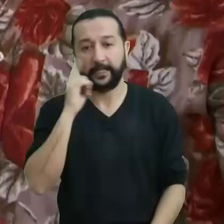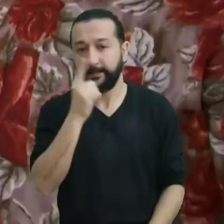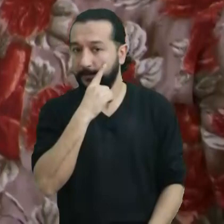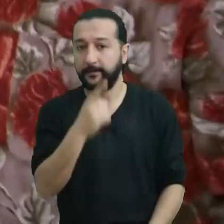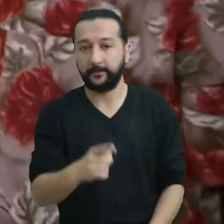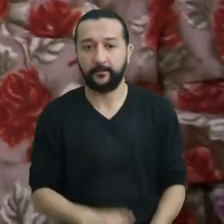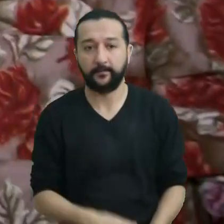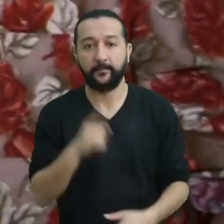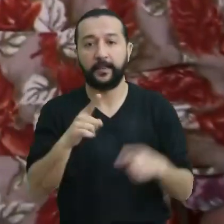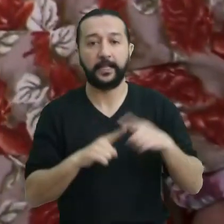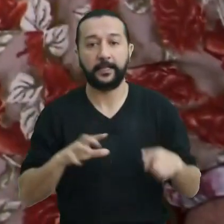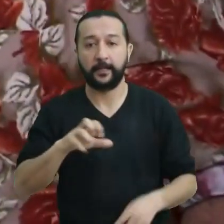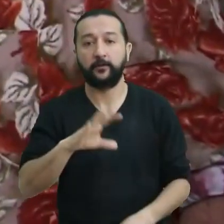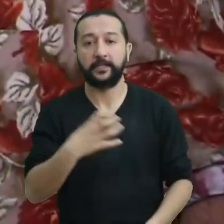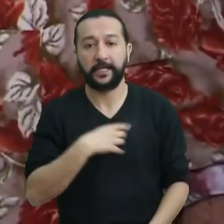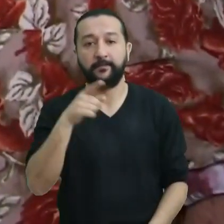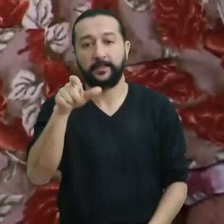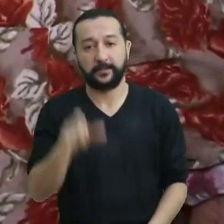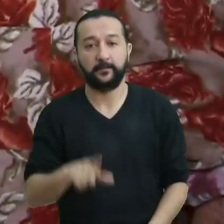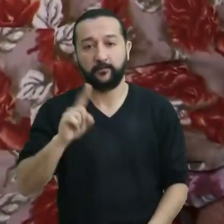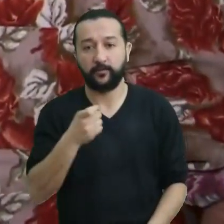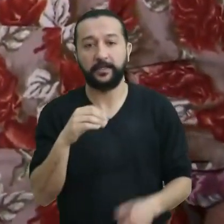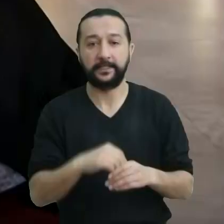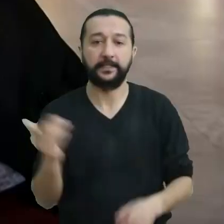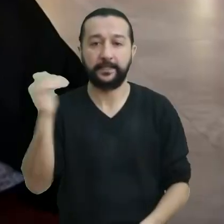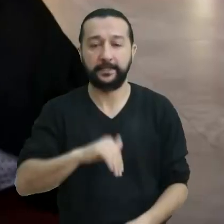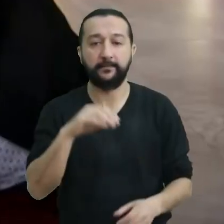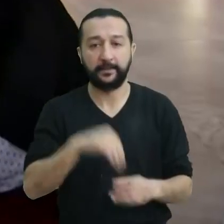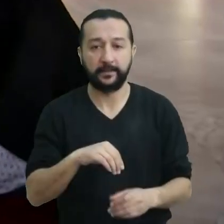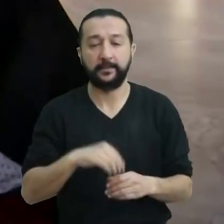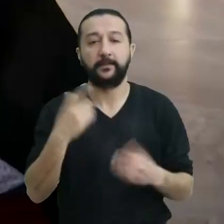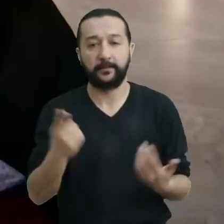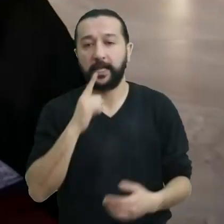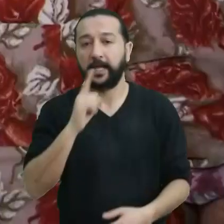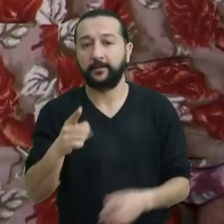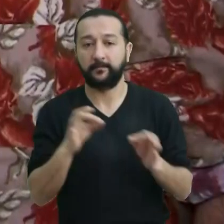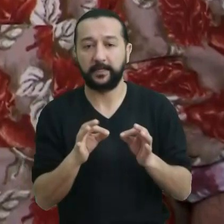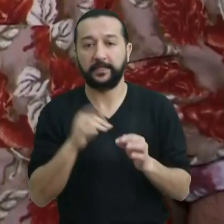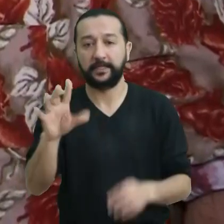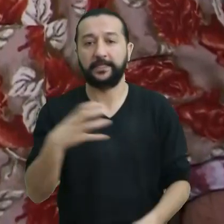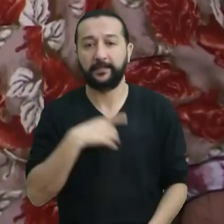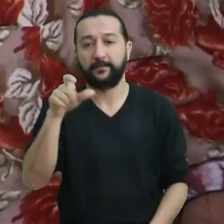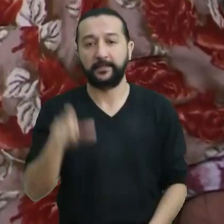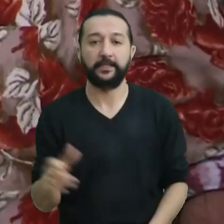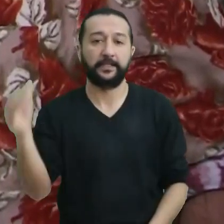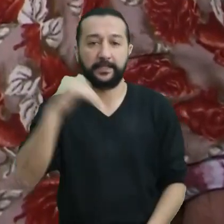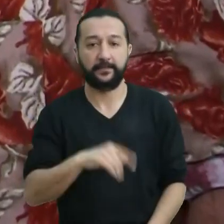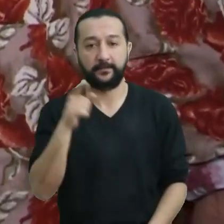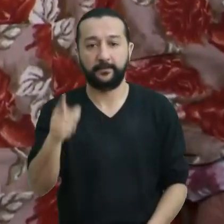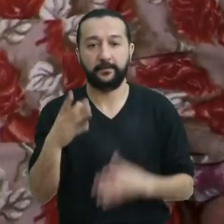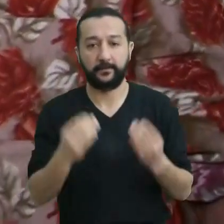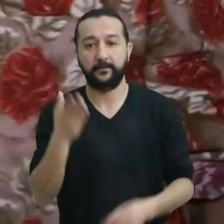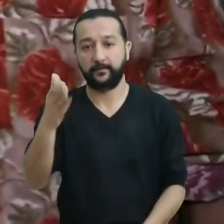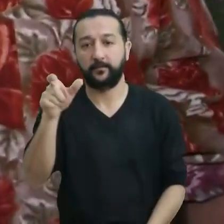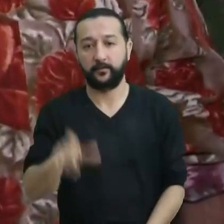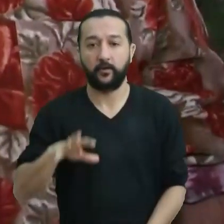Enişte! Tarantula'nın sahibisini bulmasını getirmesin için Başak'ı aradım. Başak da Tarantula'nın sahibisini getirttirdi.